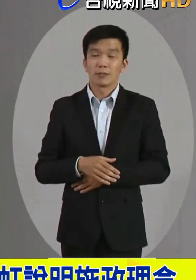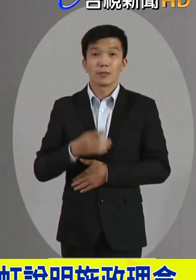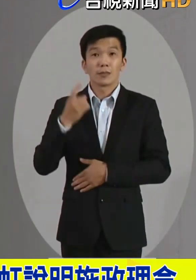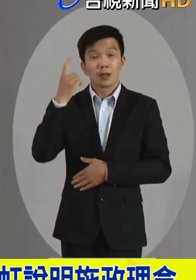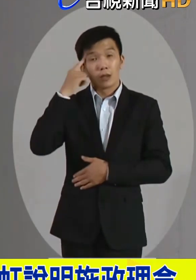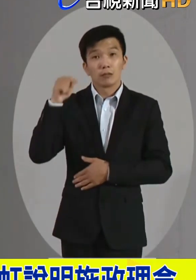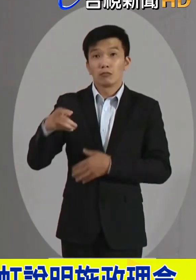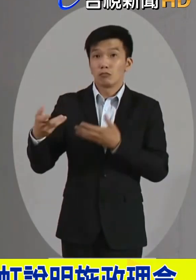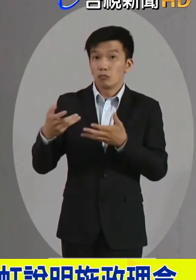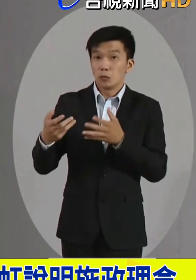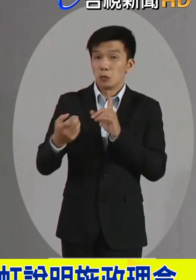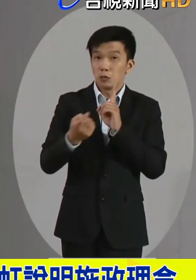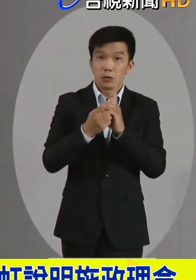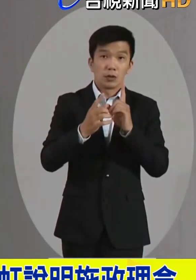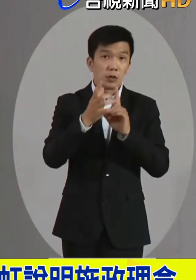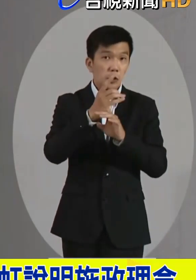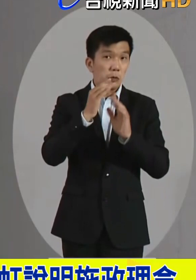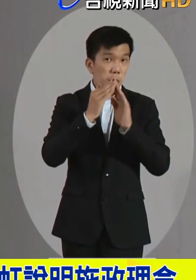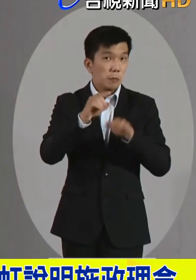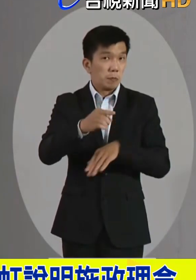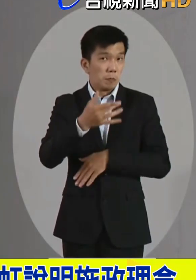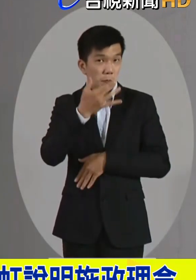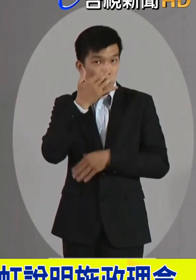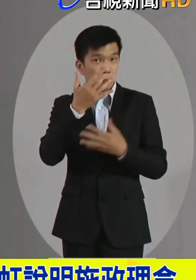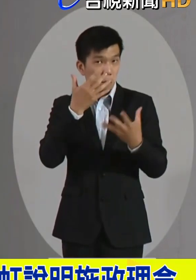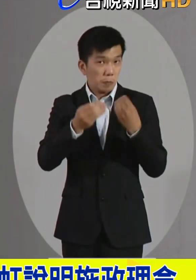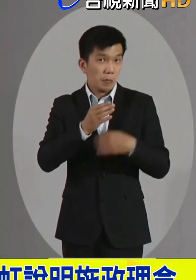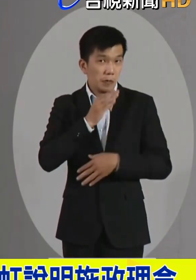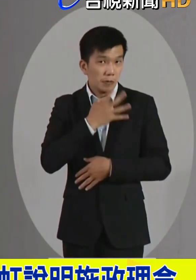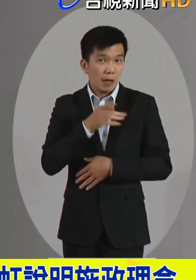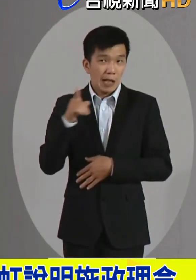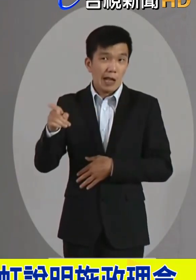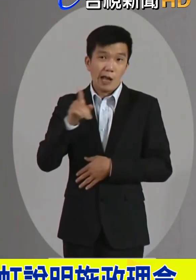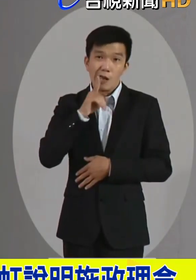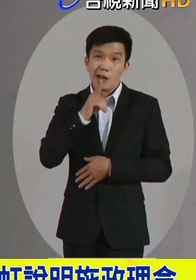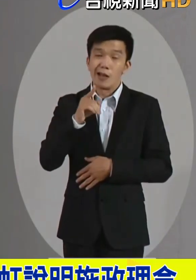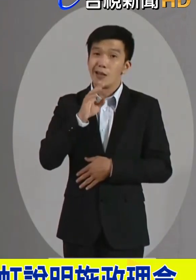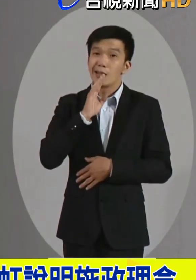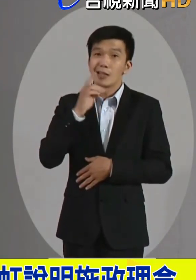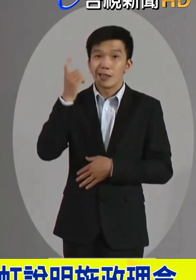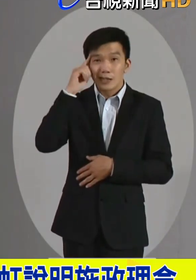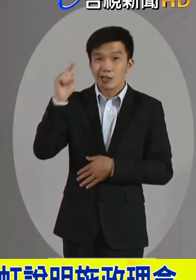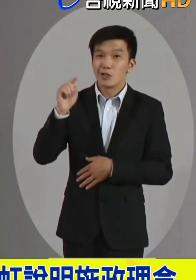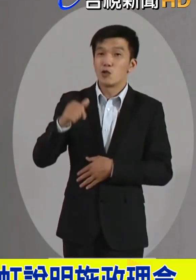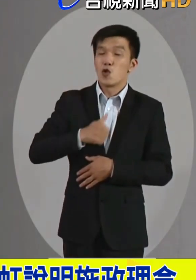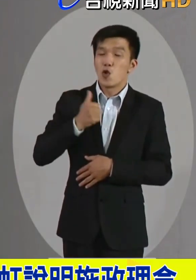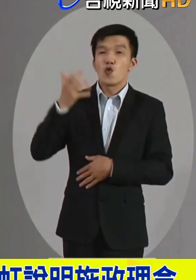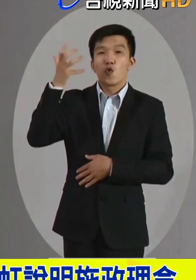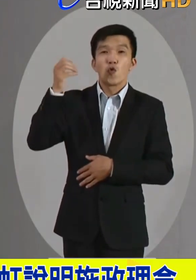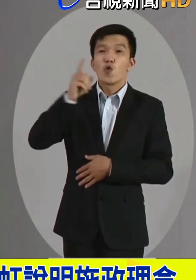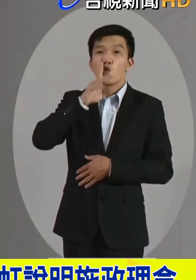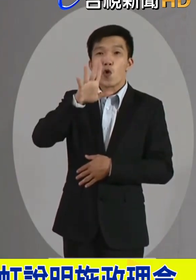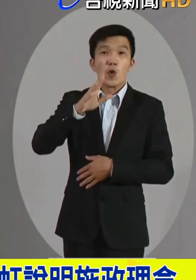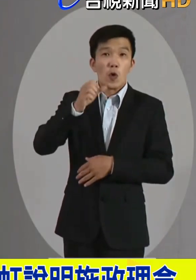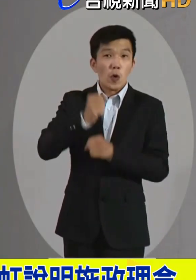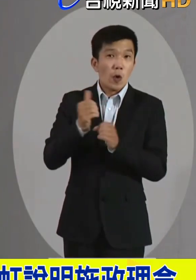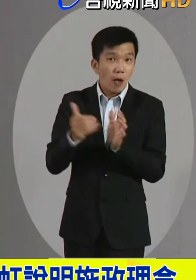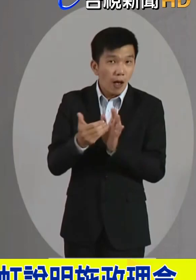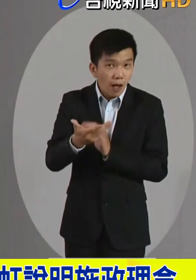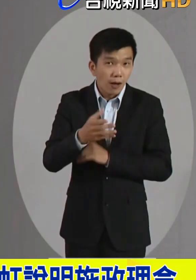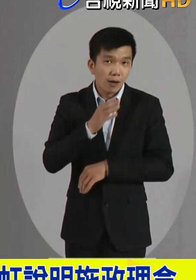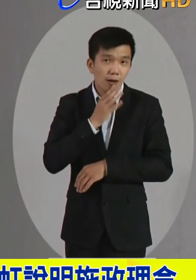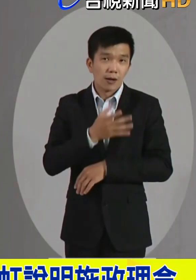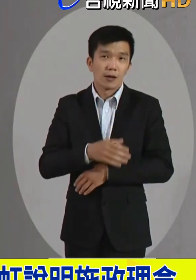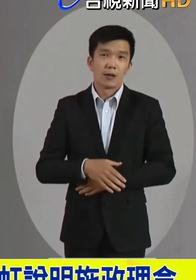出是对新竹市不了解，还是提出来告诉大家有提就好。我